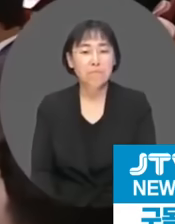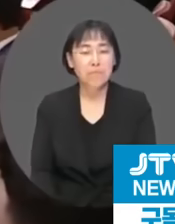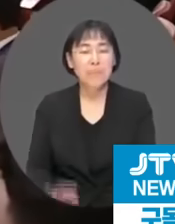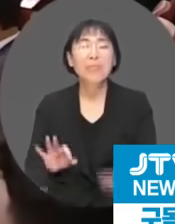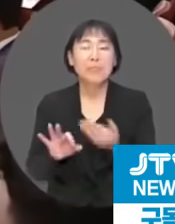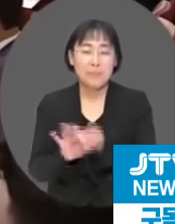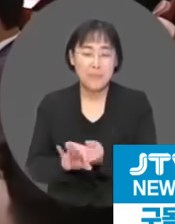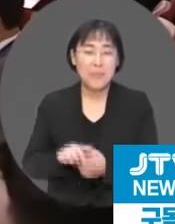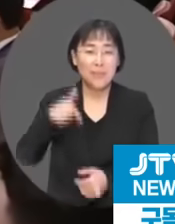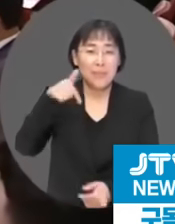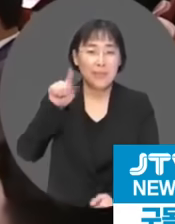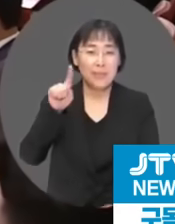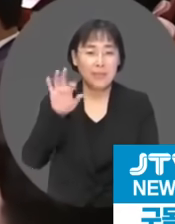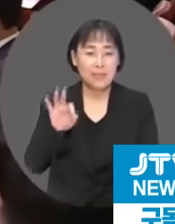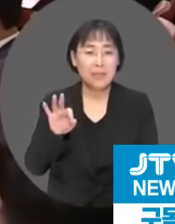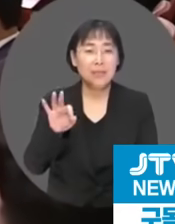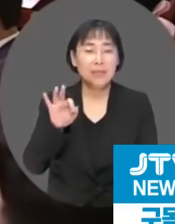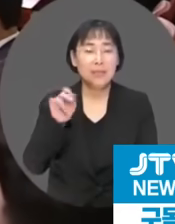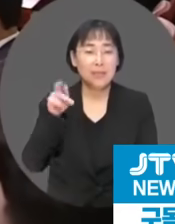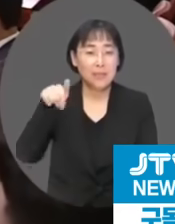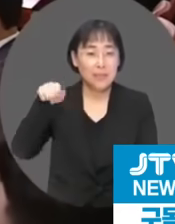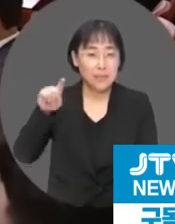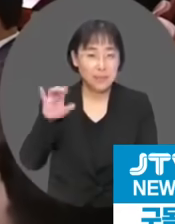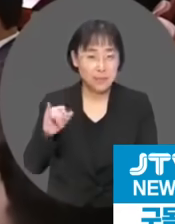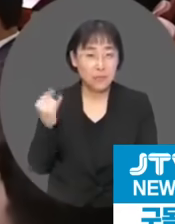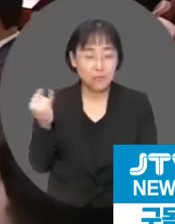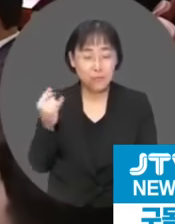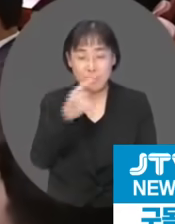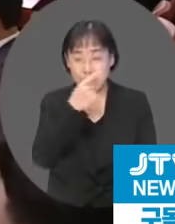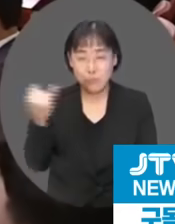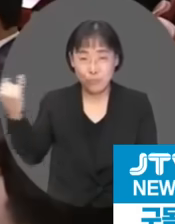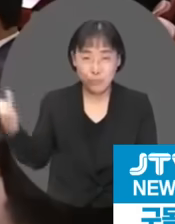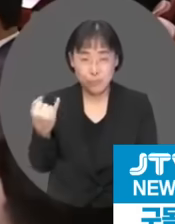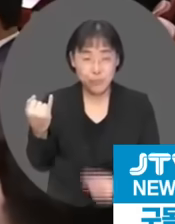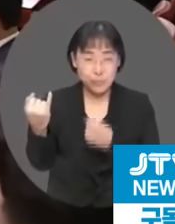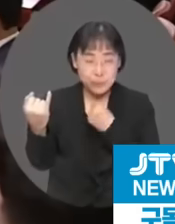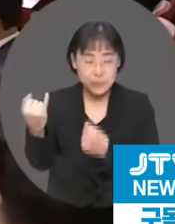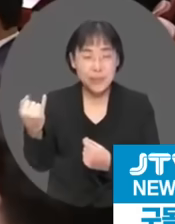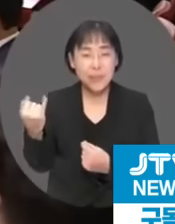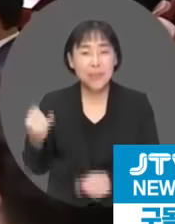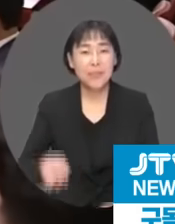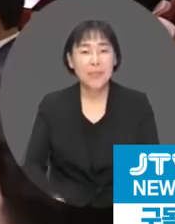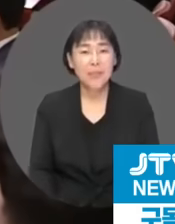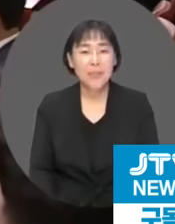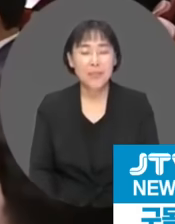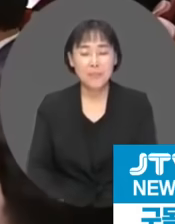네네씨 죄송합니다 전용기 위원님 시간이 다 됐네요